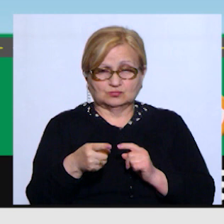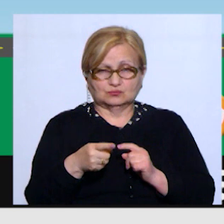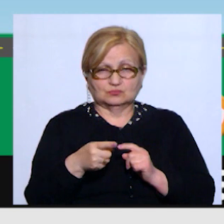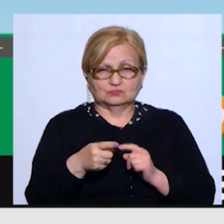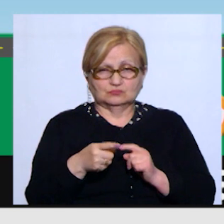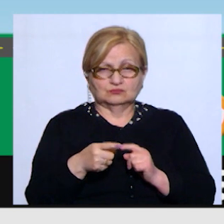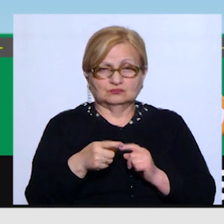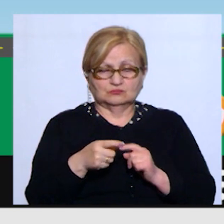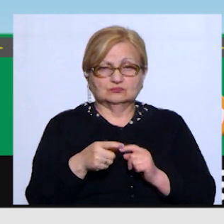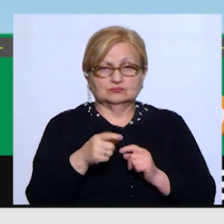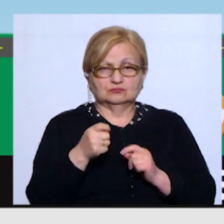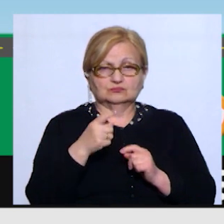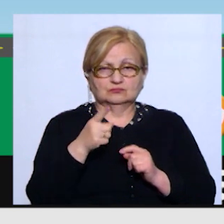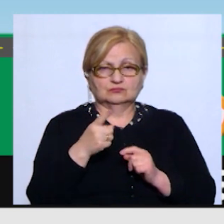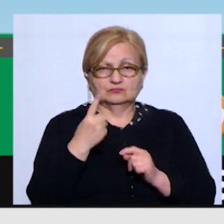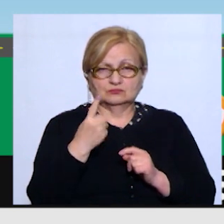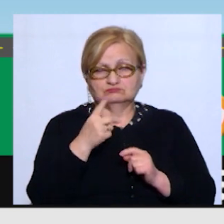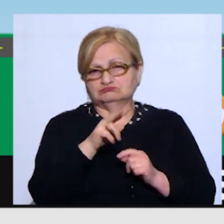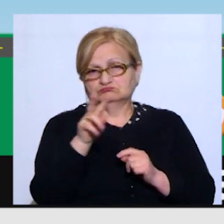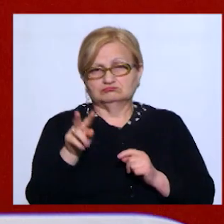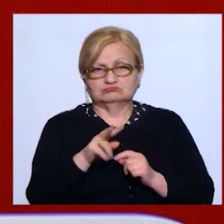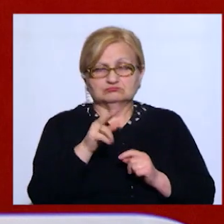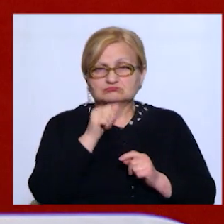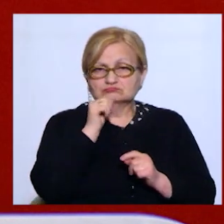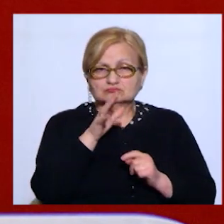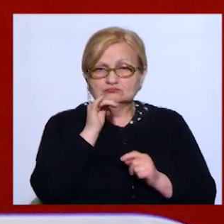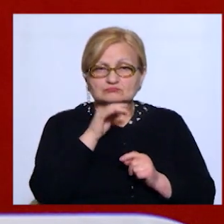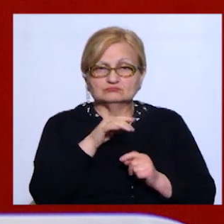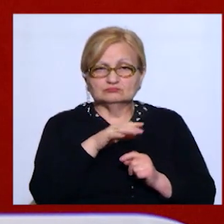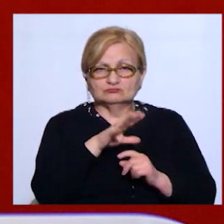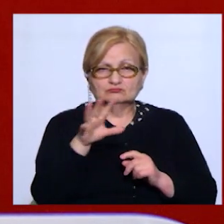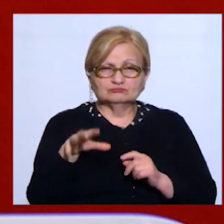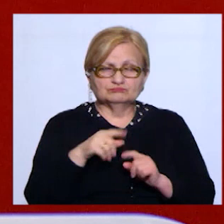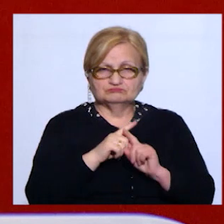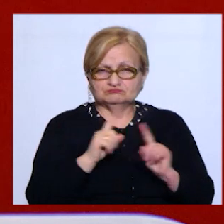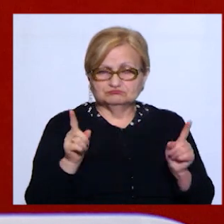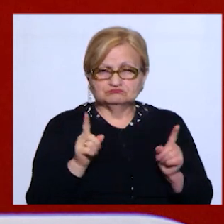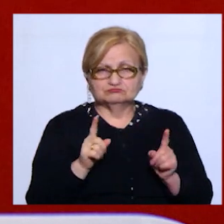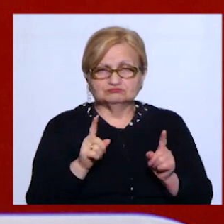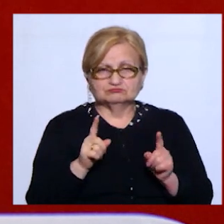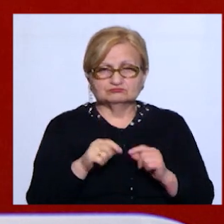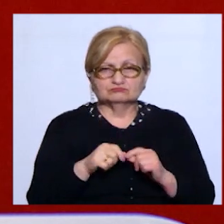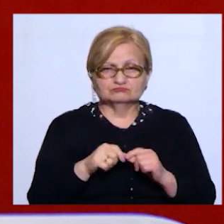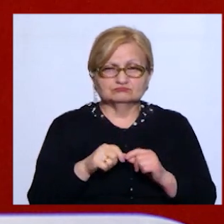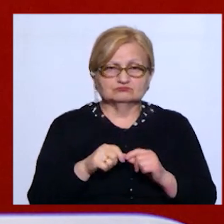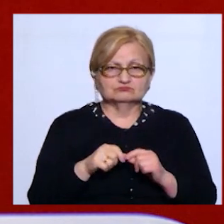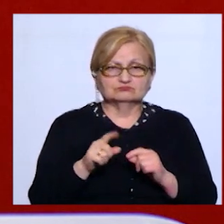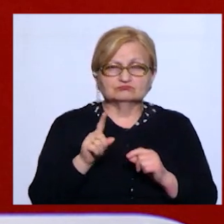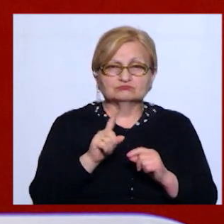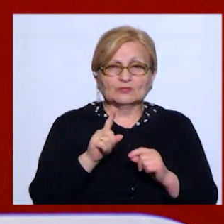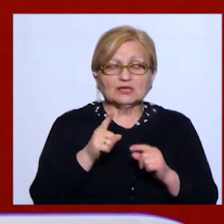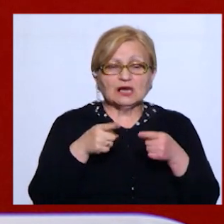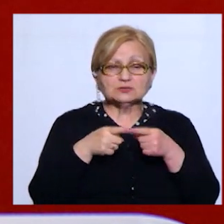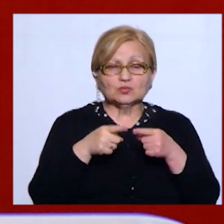ცოტა მარჯვნივ დაეცა, ხო? ანუ ერთის შეხედვით თითქოს უცნაურია, ხო, ეს ყველაფერი, ანუ რაღაცა კუთხე